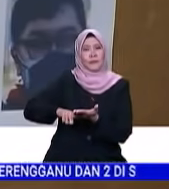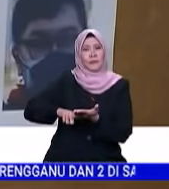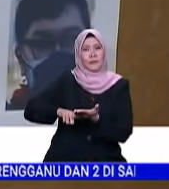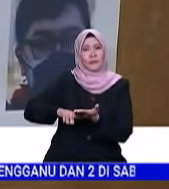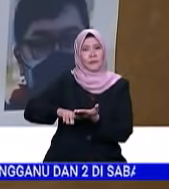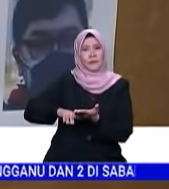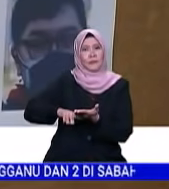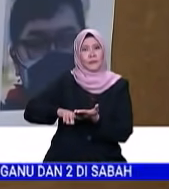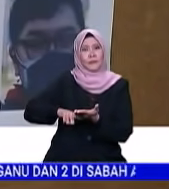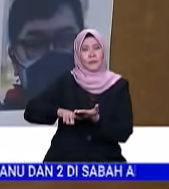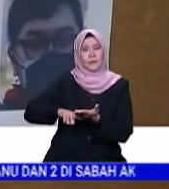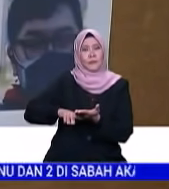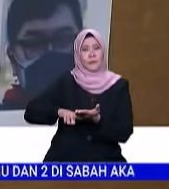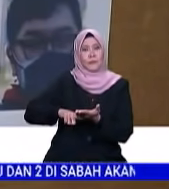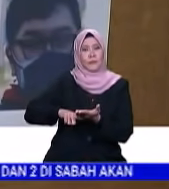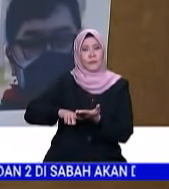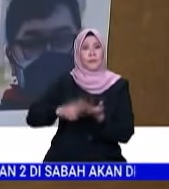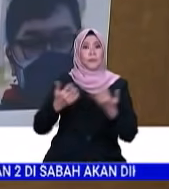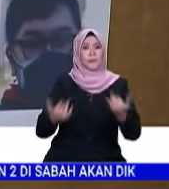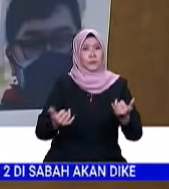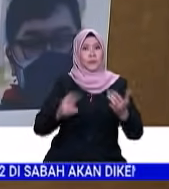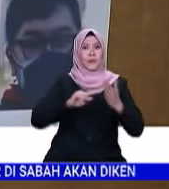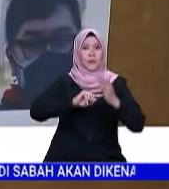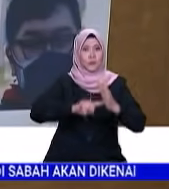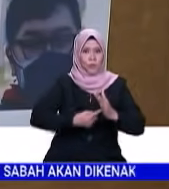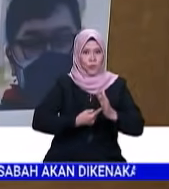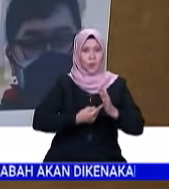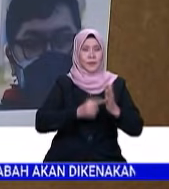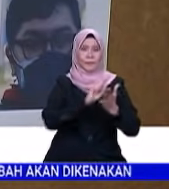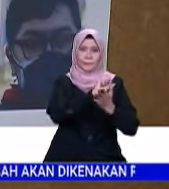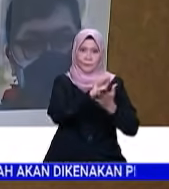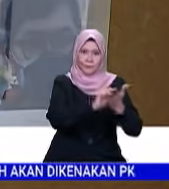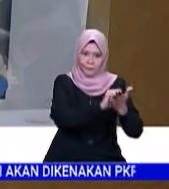disebabkan itu kita telah memulakan siasatan